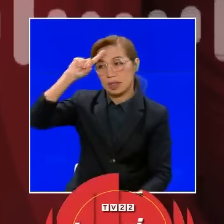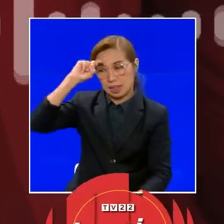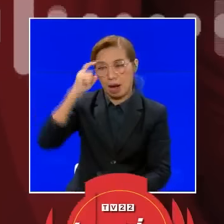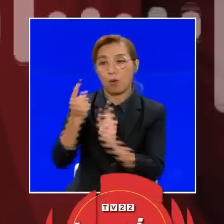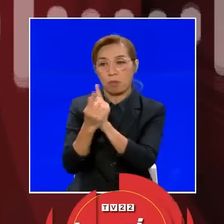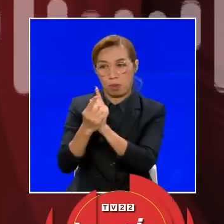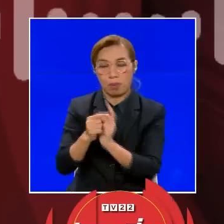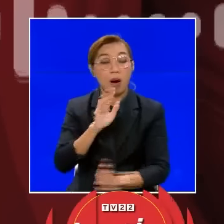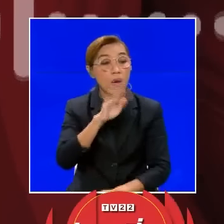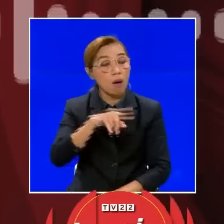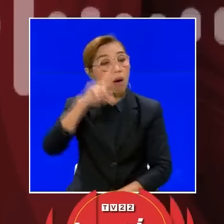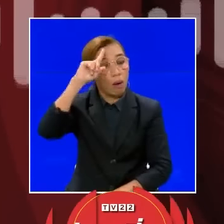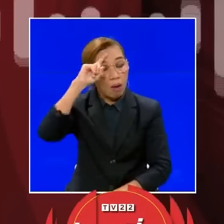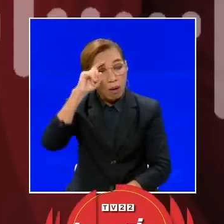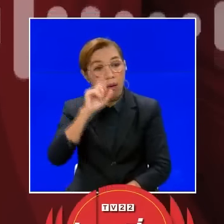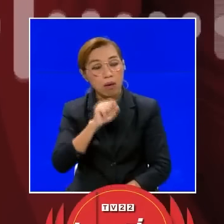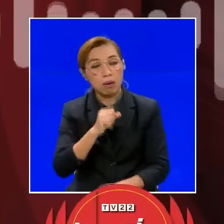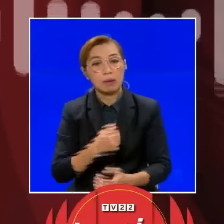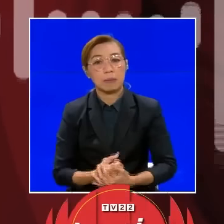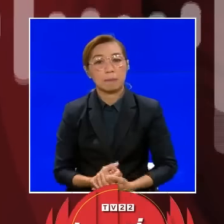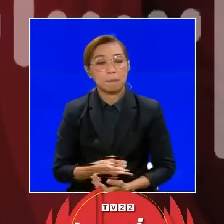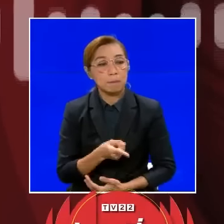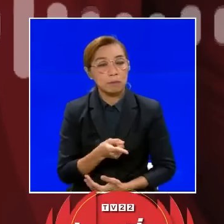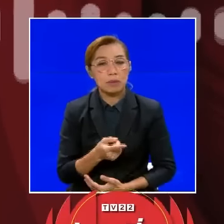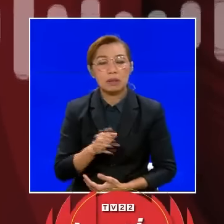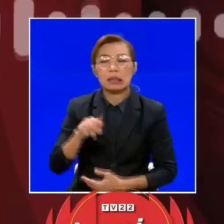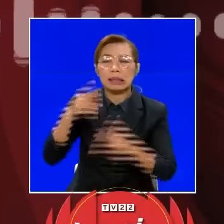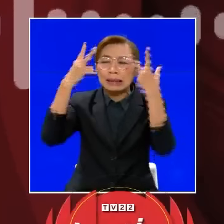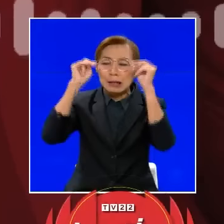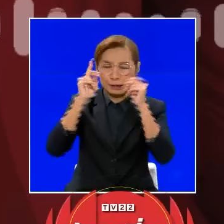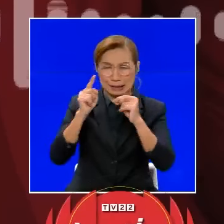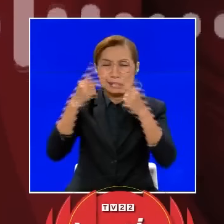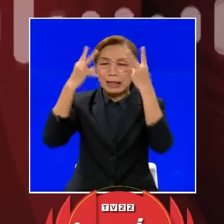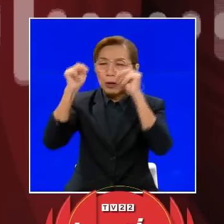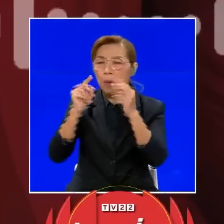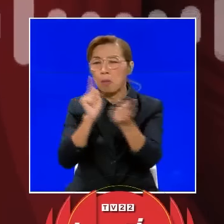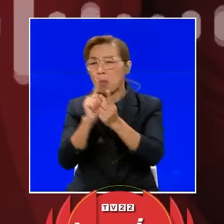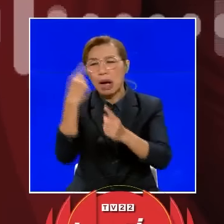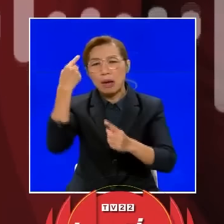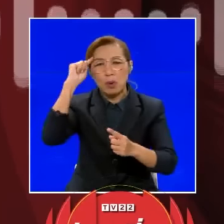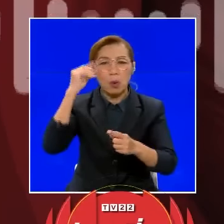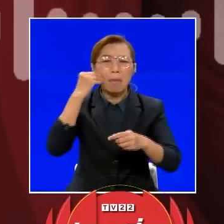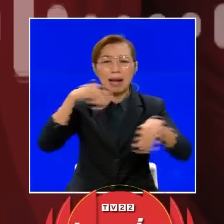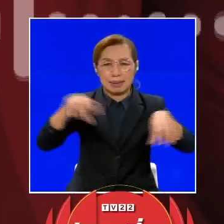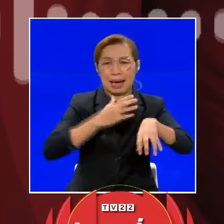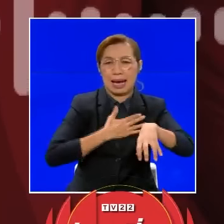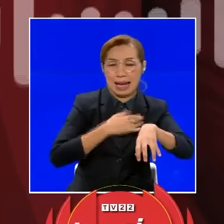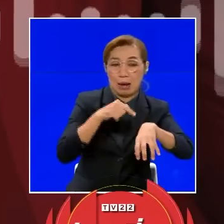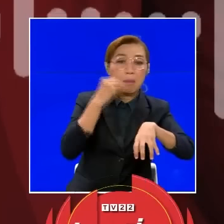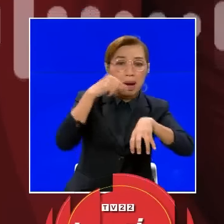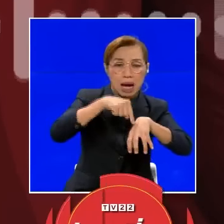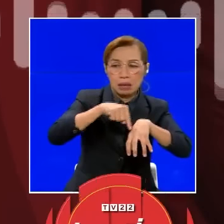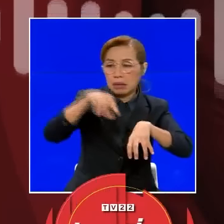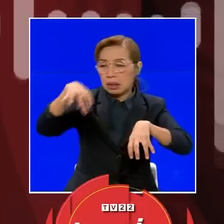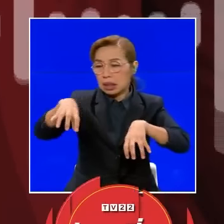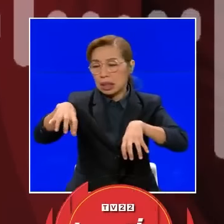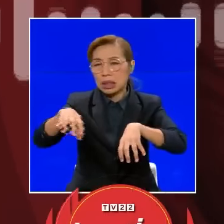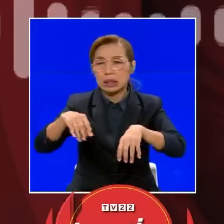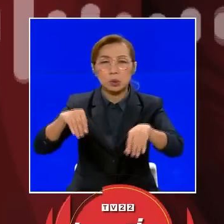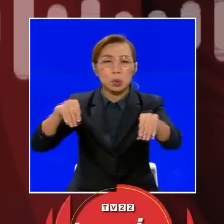วันเสาร์ อ๋อวันเสาร์ใช่ไหมครับก็คือ จะมาพบใครก็ไม่รู้แถวบ้านผมเนี่ยแถวโรงพยาบาลนนทเว